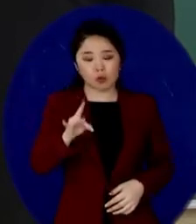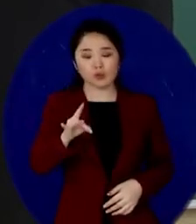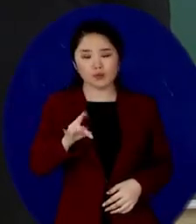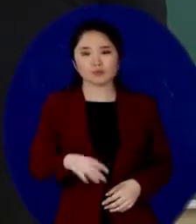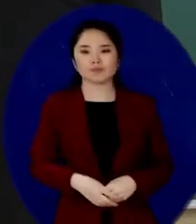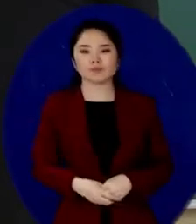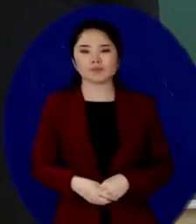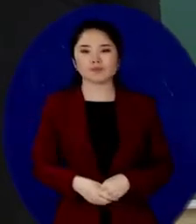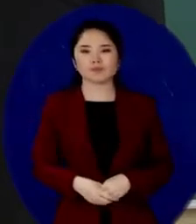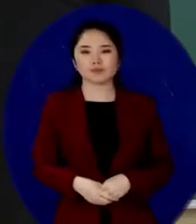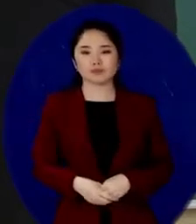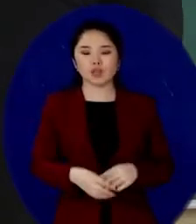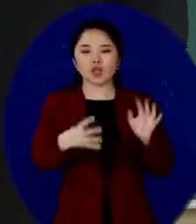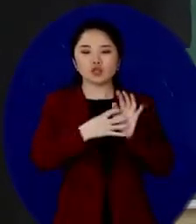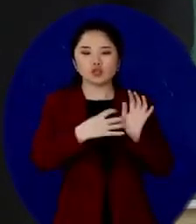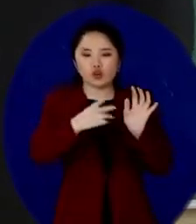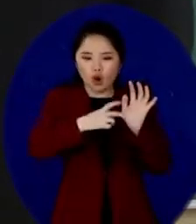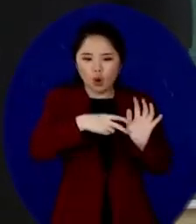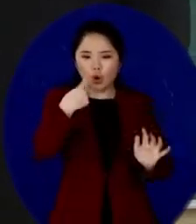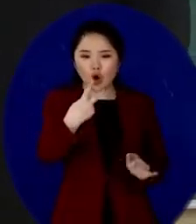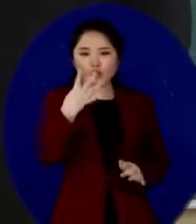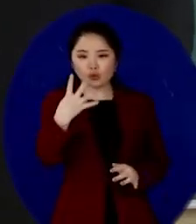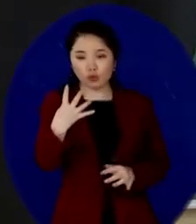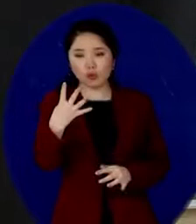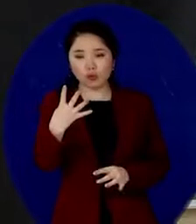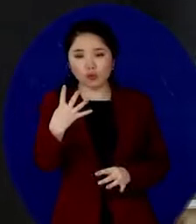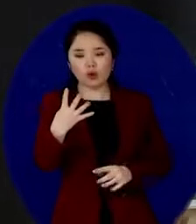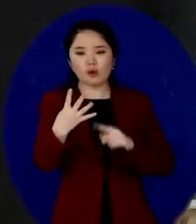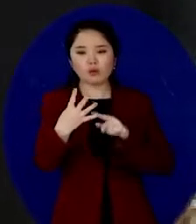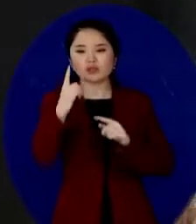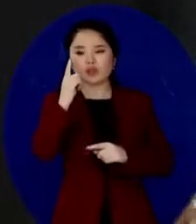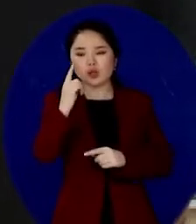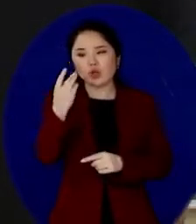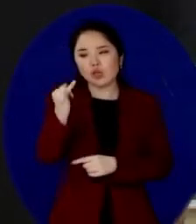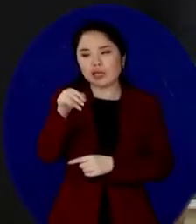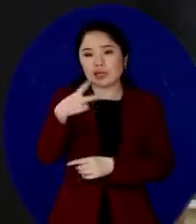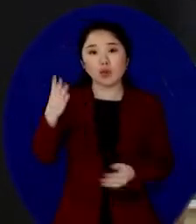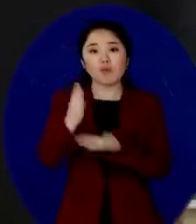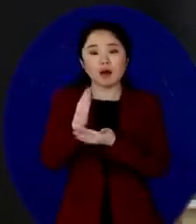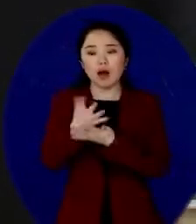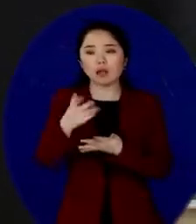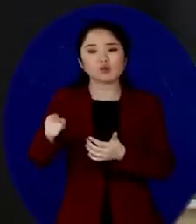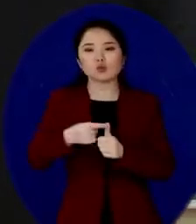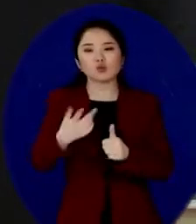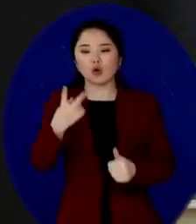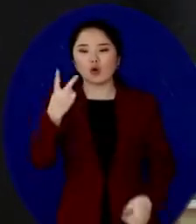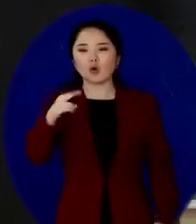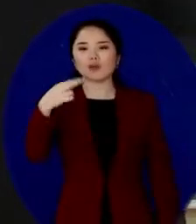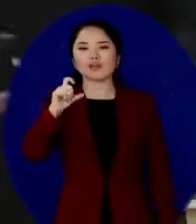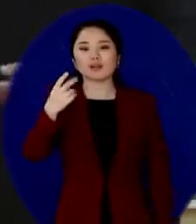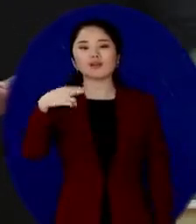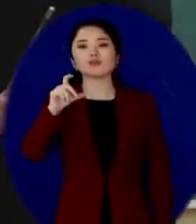Гэтэл 9-ийг 2-т хуваагаад 4 оногдоод 1 юм үлдээд байгаа учраас энэ 1-ийг үлдэгдэл